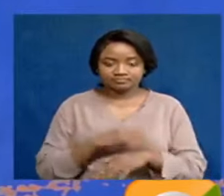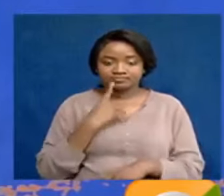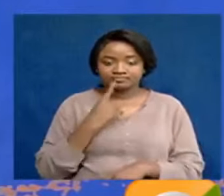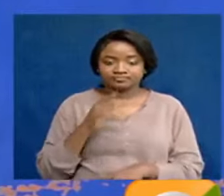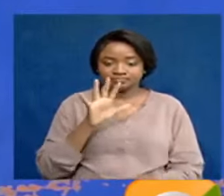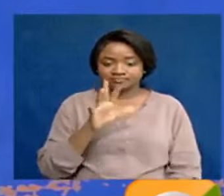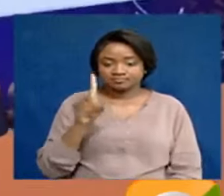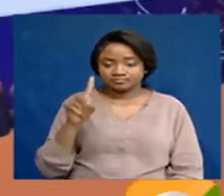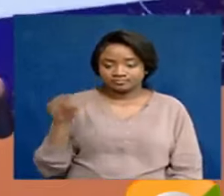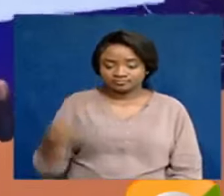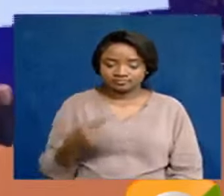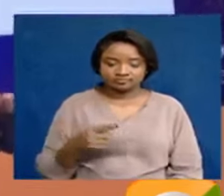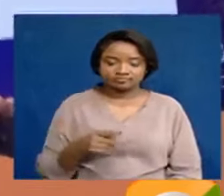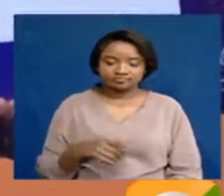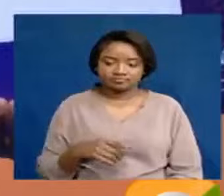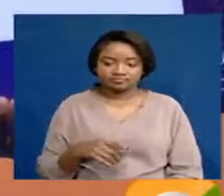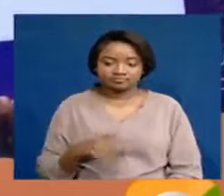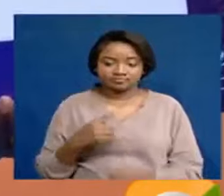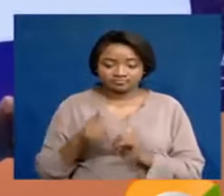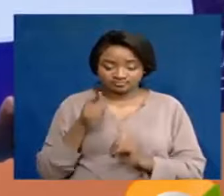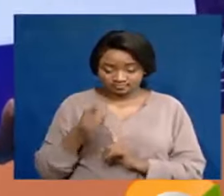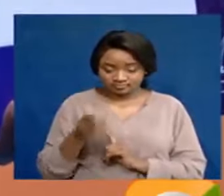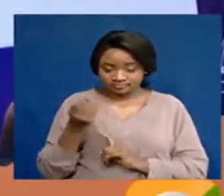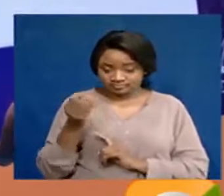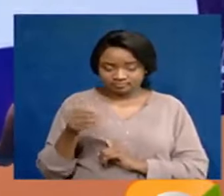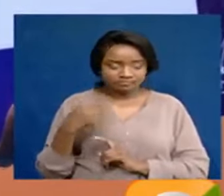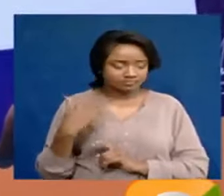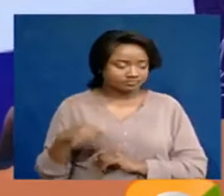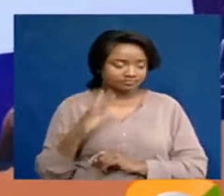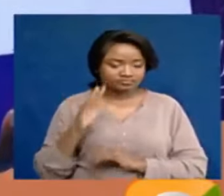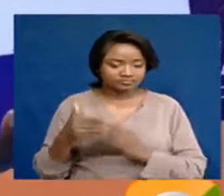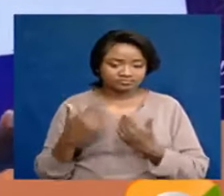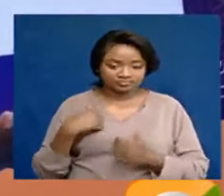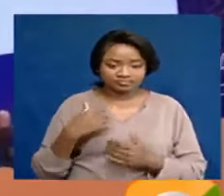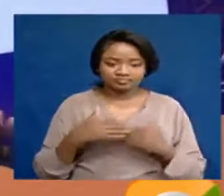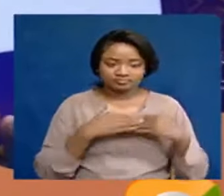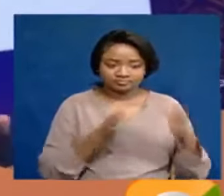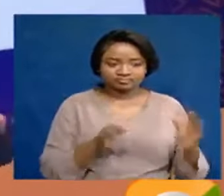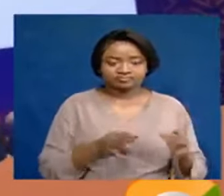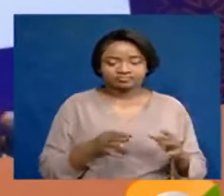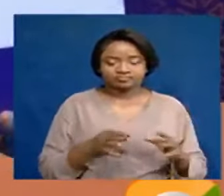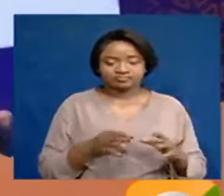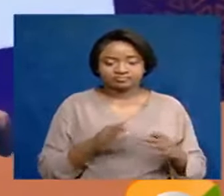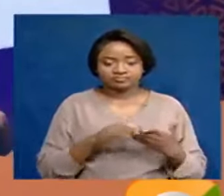151,821 shillings. Hii pesa itanisaidia sana. Tajaribu kufungua naye